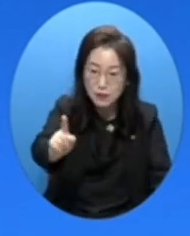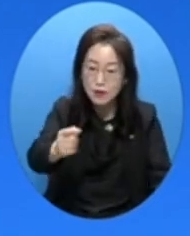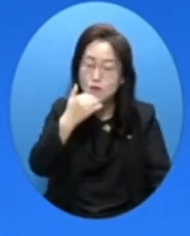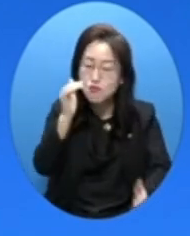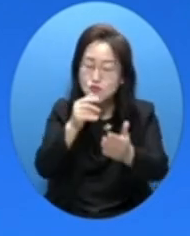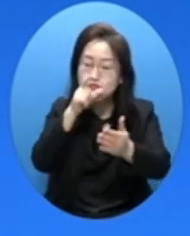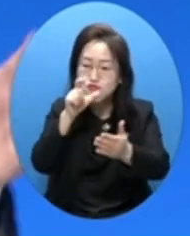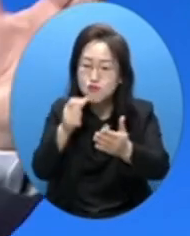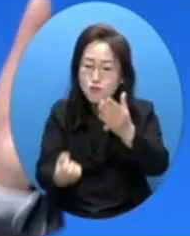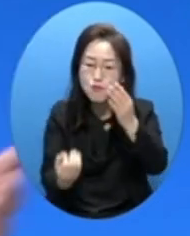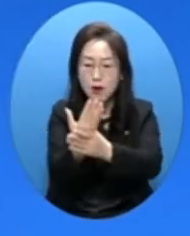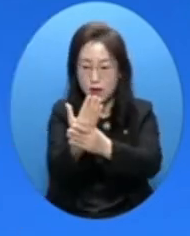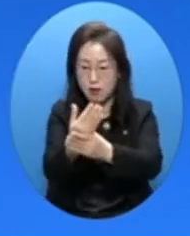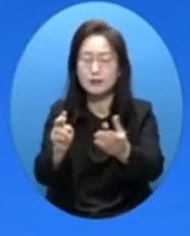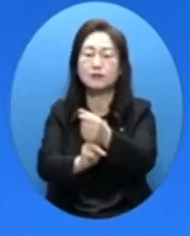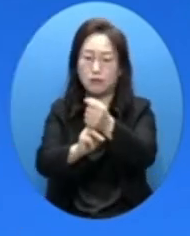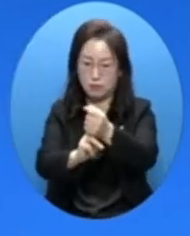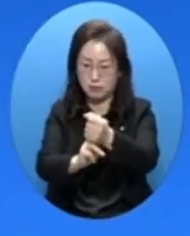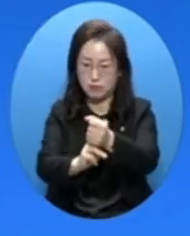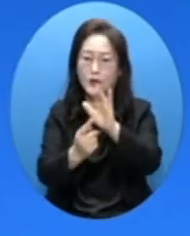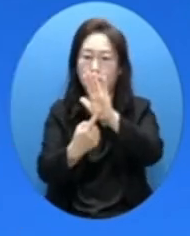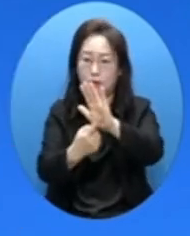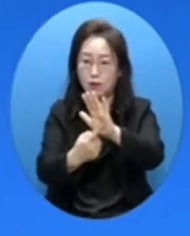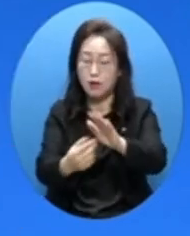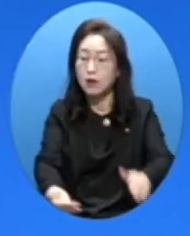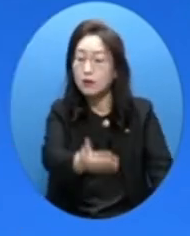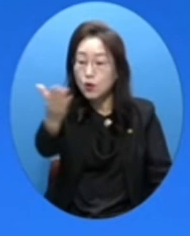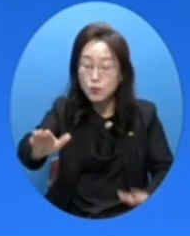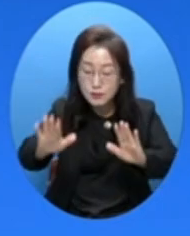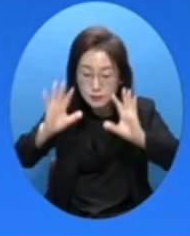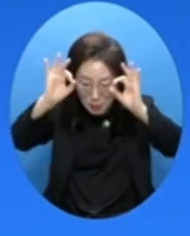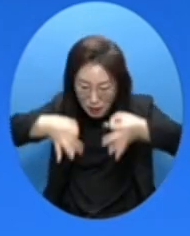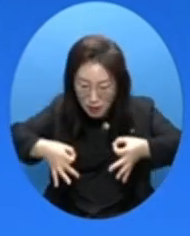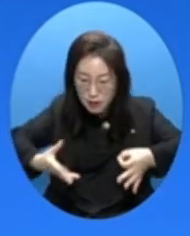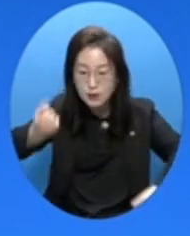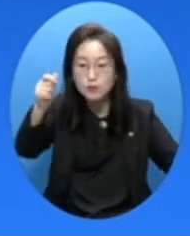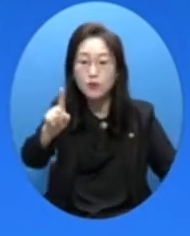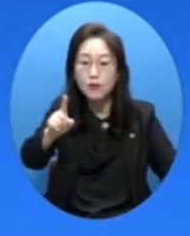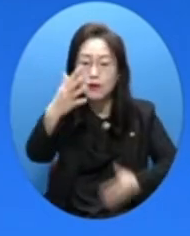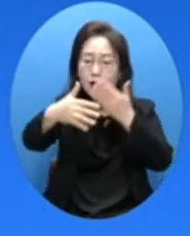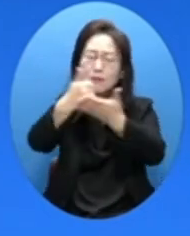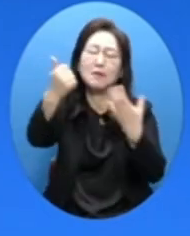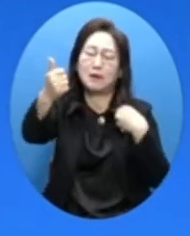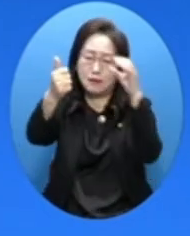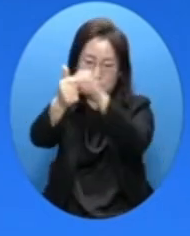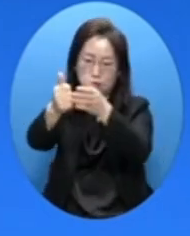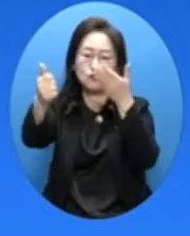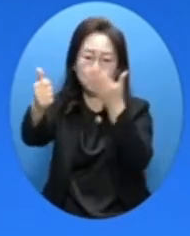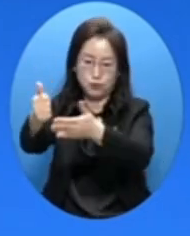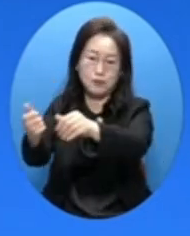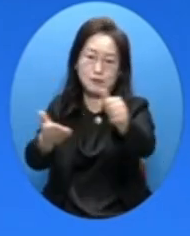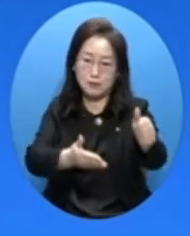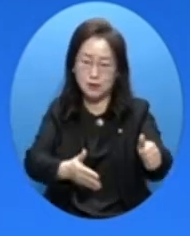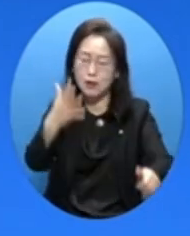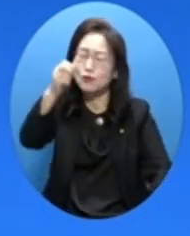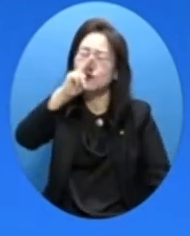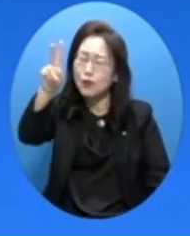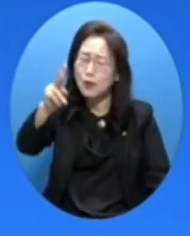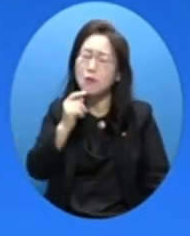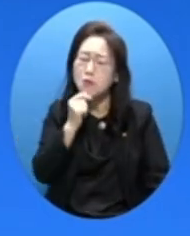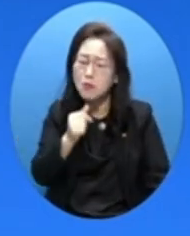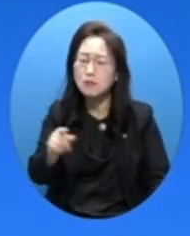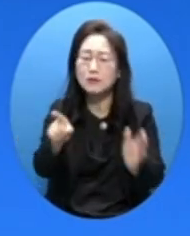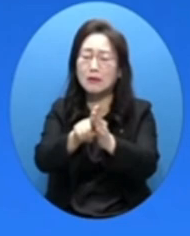것입니다. 여러분이 갖고 있는 것이 무엇입니까? 주 앞에 이 시간 내놓으시길 바랍니다. 주여, 내 갖고 있는 것은 이 작은 믿음 하나밖에